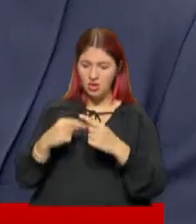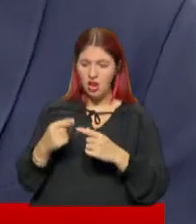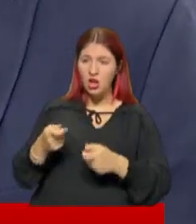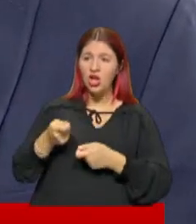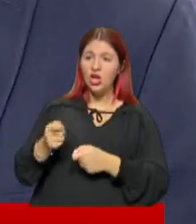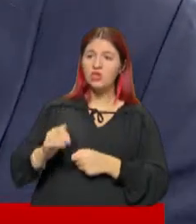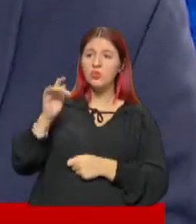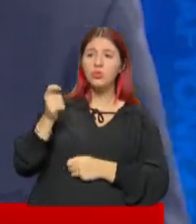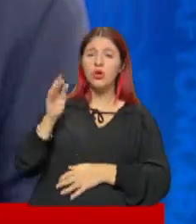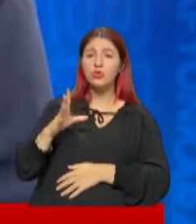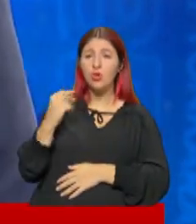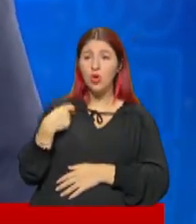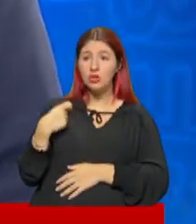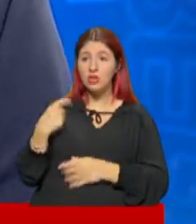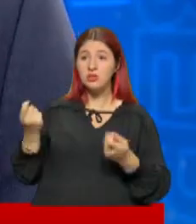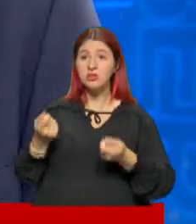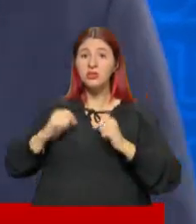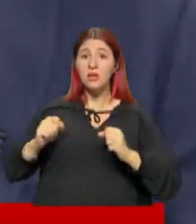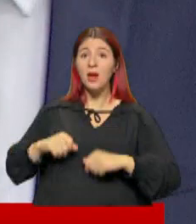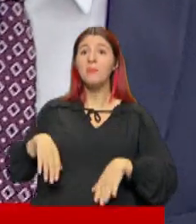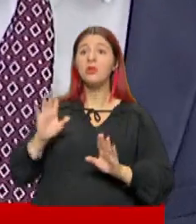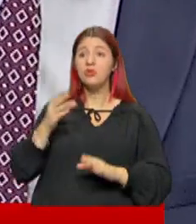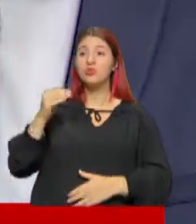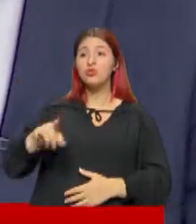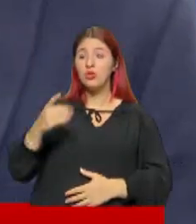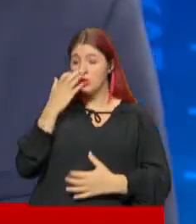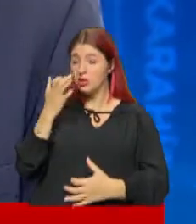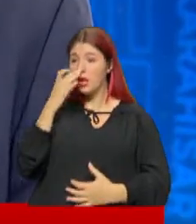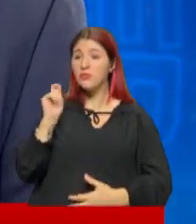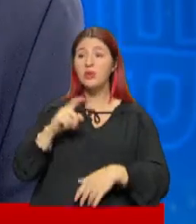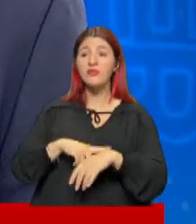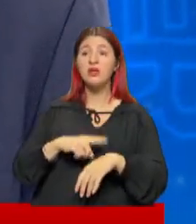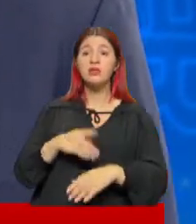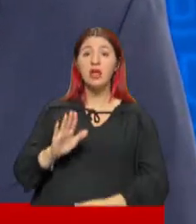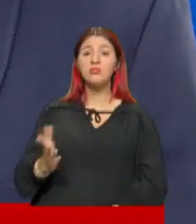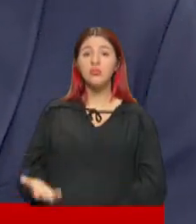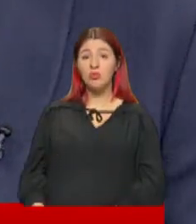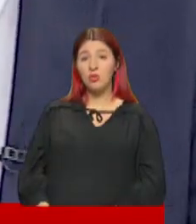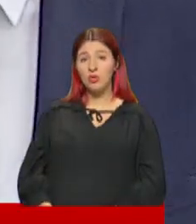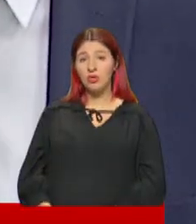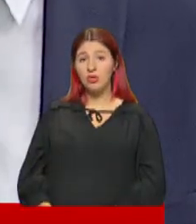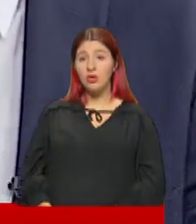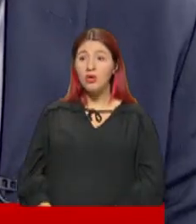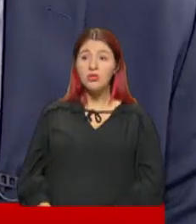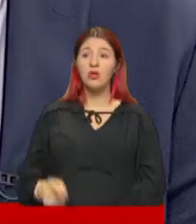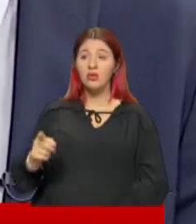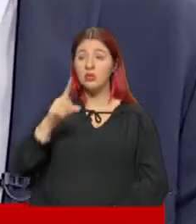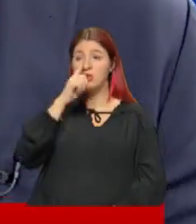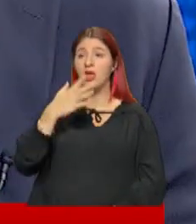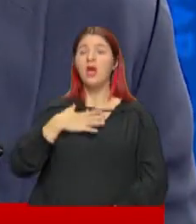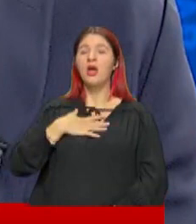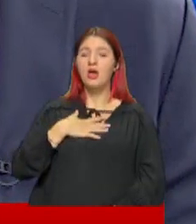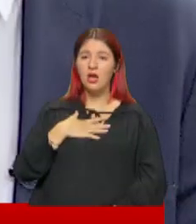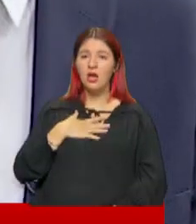yetiştirmek zorunda kalıyoruz ya. Çok özel bir çaba harcamazsanız çocuğunuzla ilgilenecek vaktiniz kalmıyor. Onun da sadece nefes